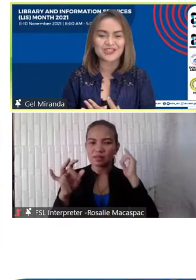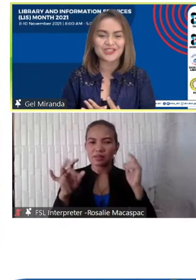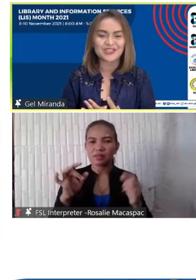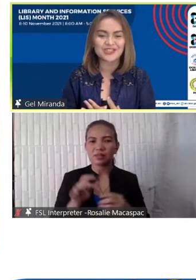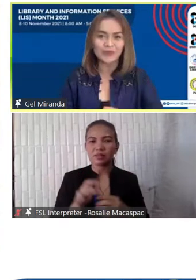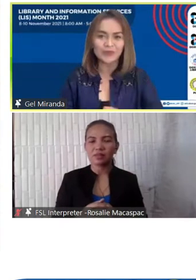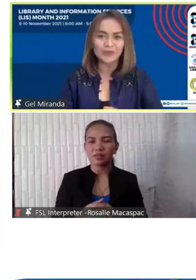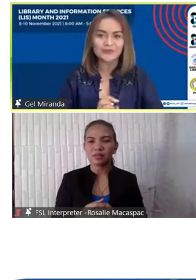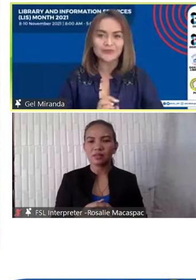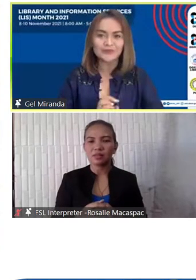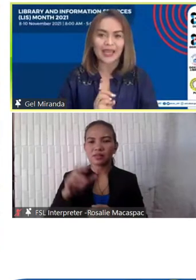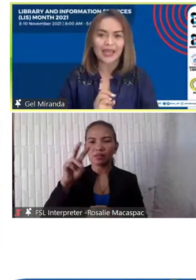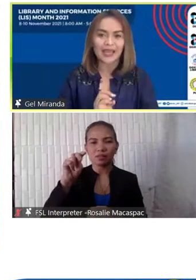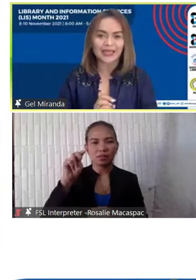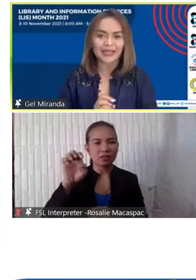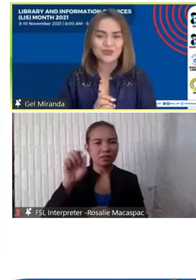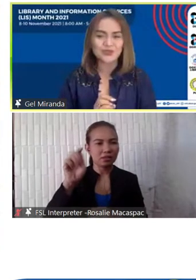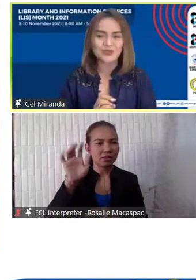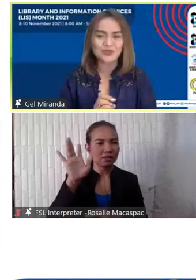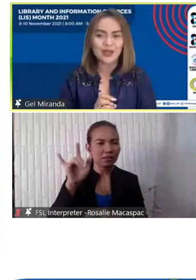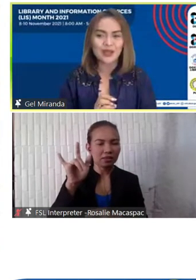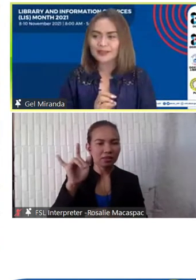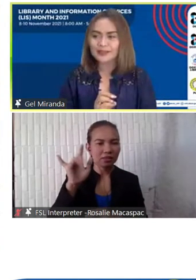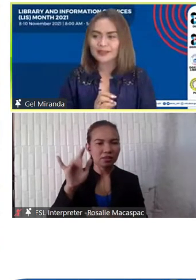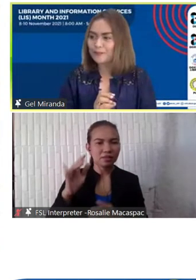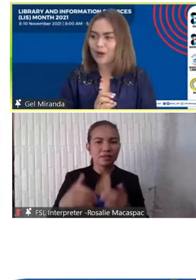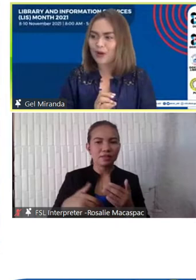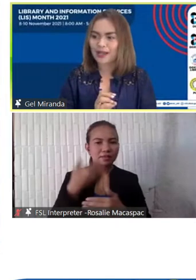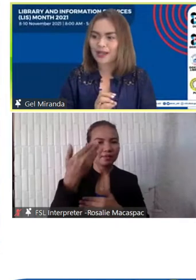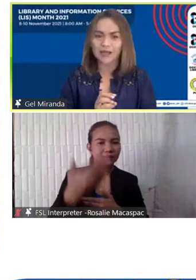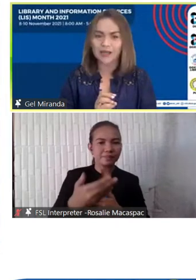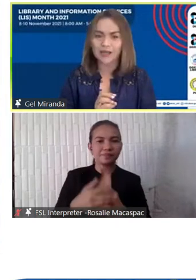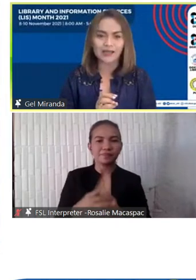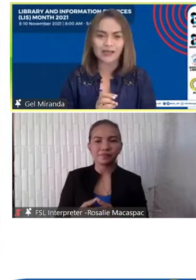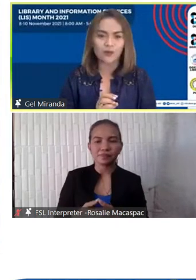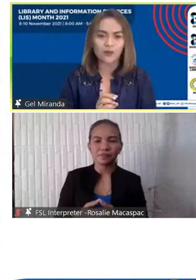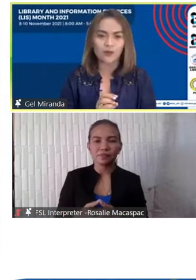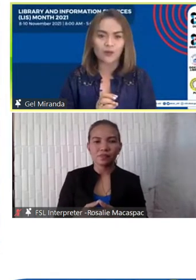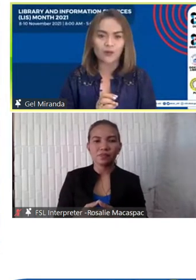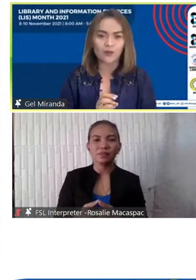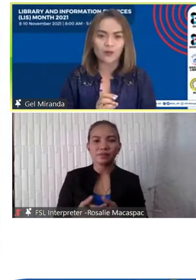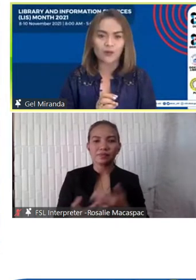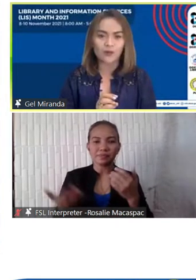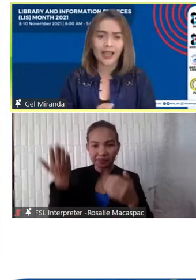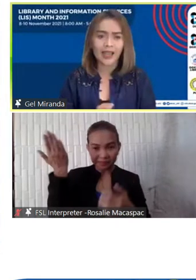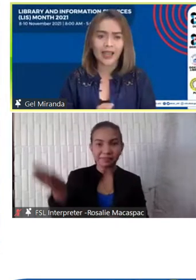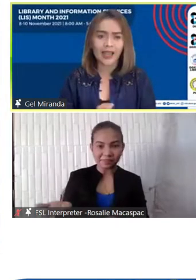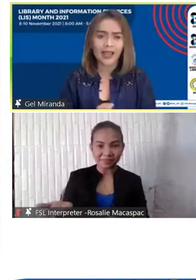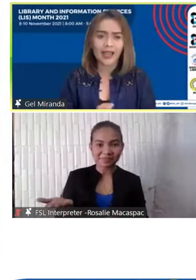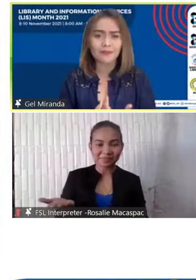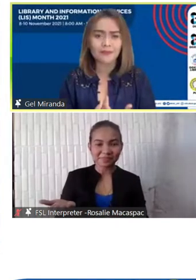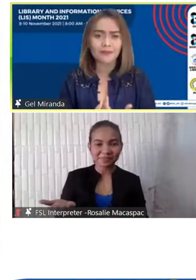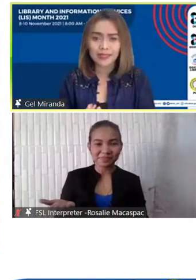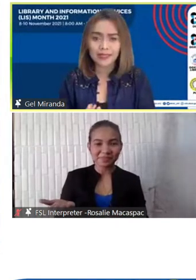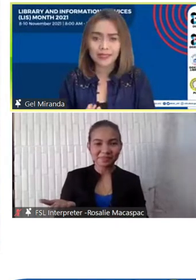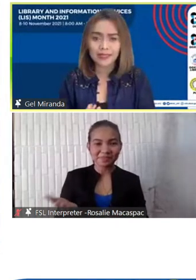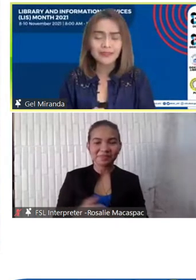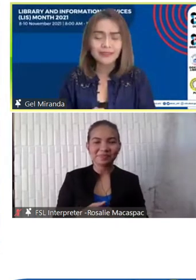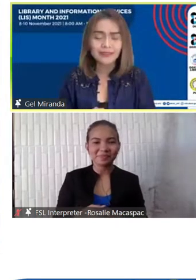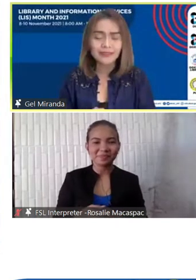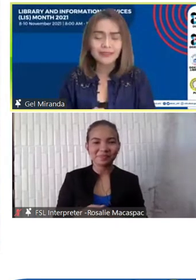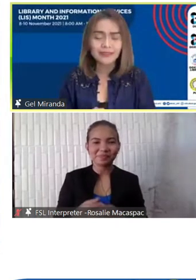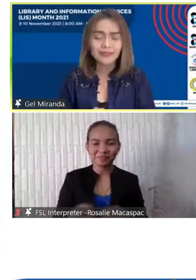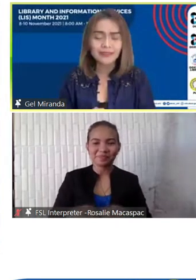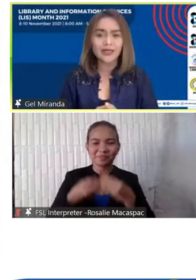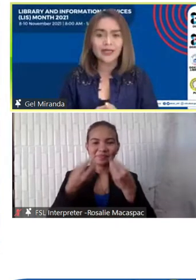Net25. Next slide po. Ayan, so yaan po ang aking mga ginagawa. hahatid ako ng mga